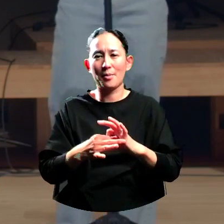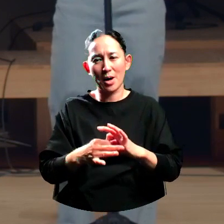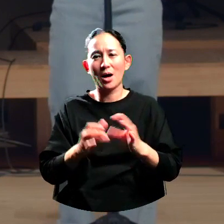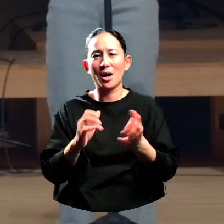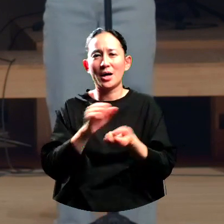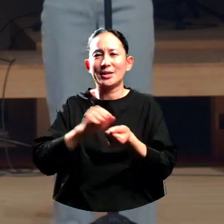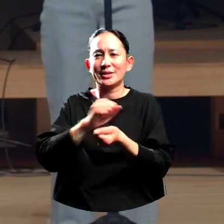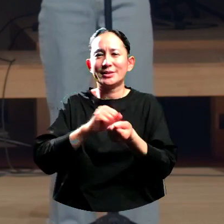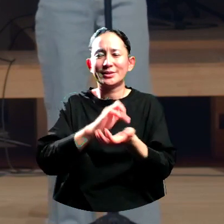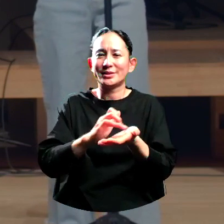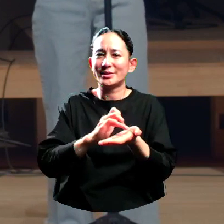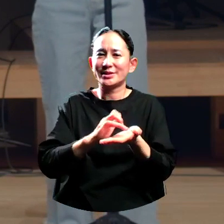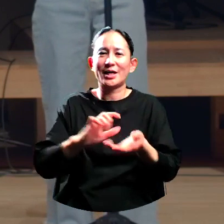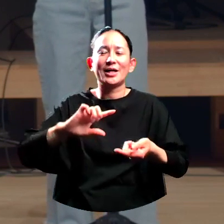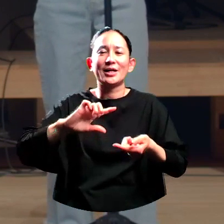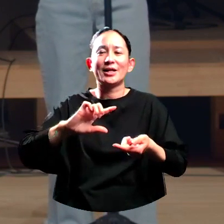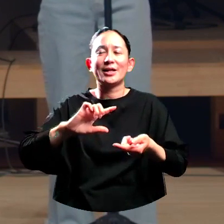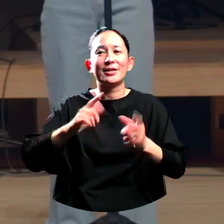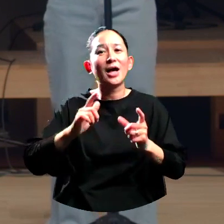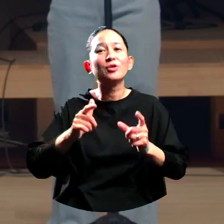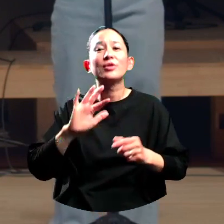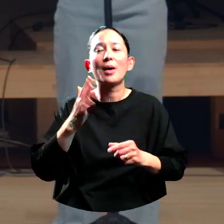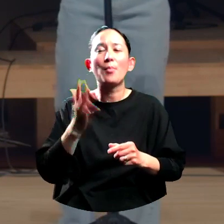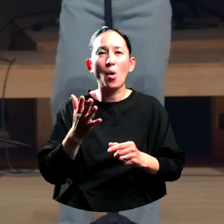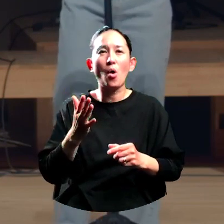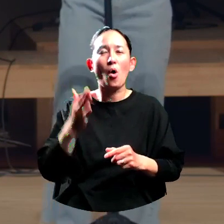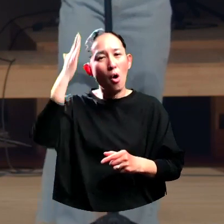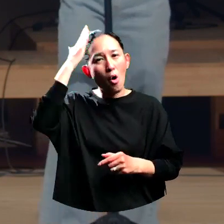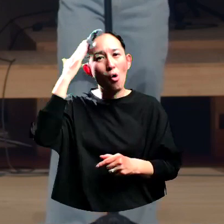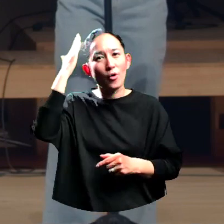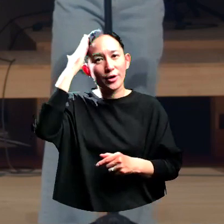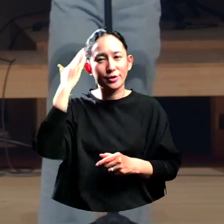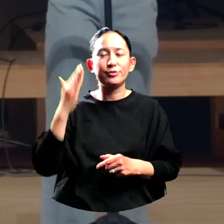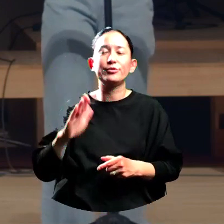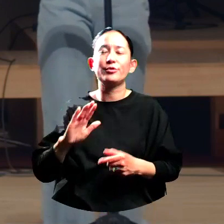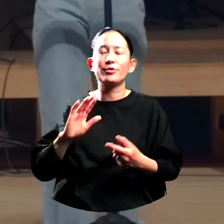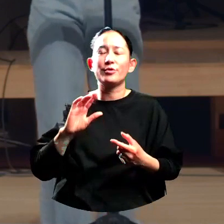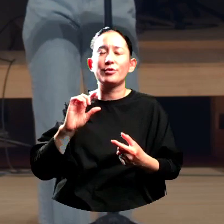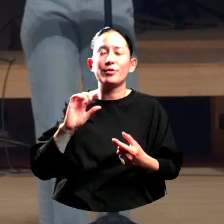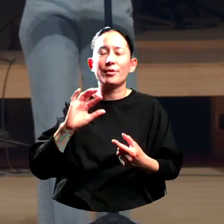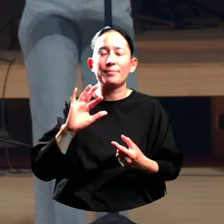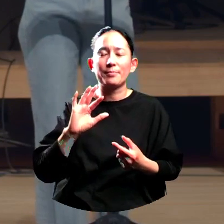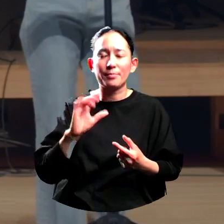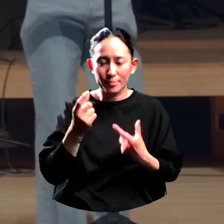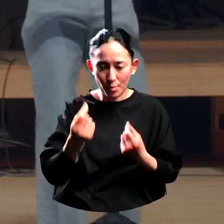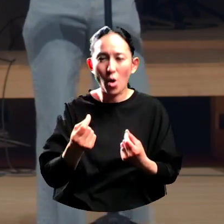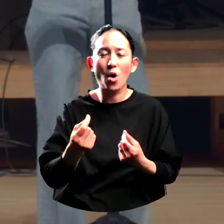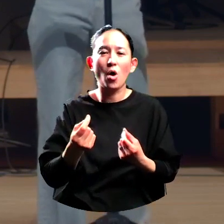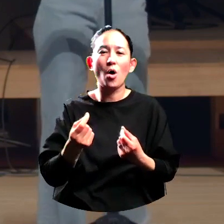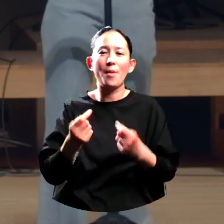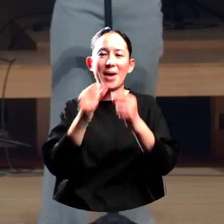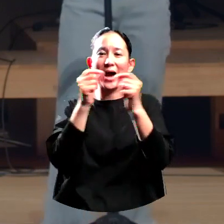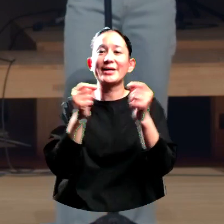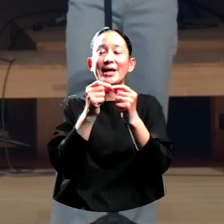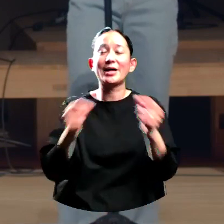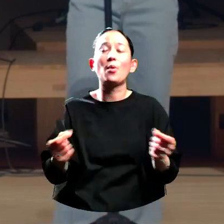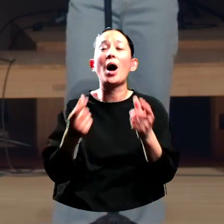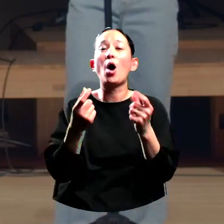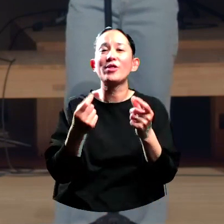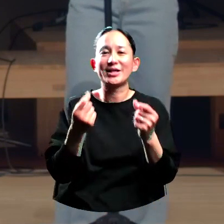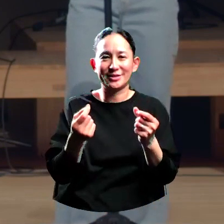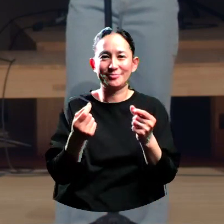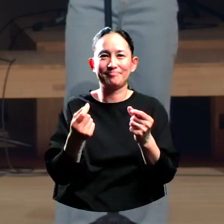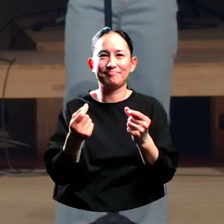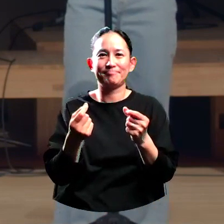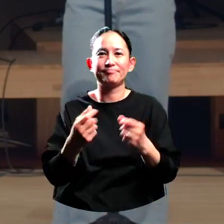はサラダオイルでもオリーブオイルをかけても結果は同じで G は数分以内に窒息死します。 So you can substitute soap